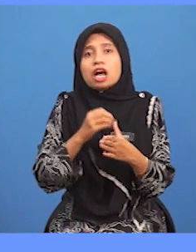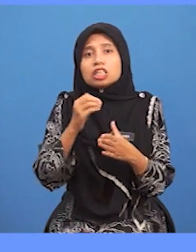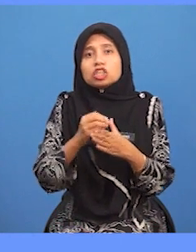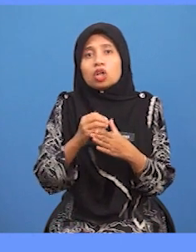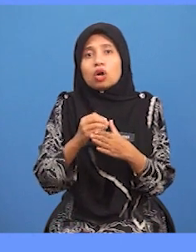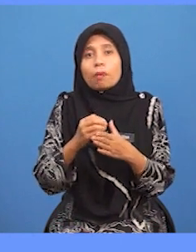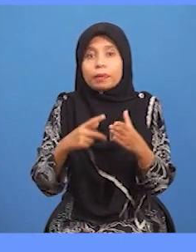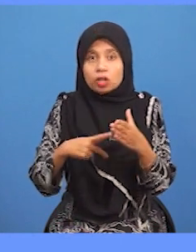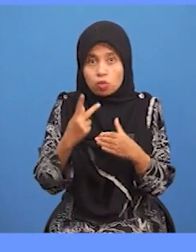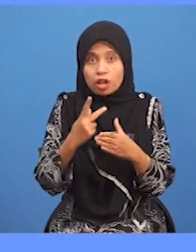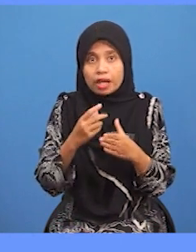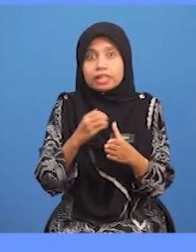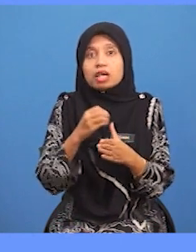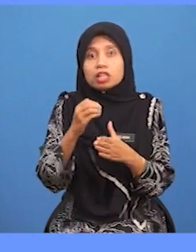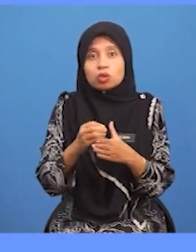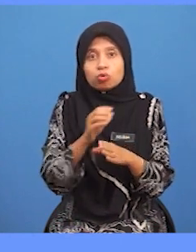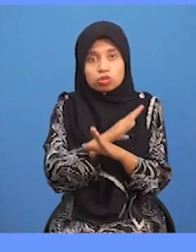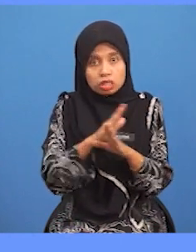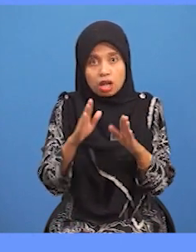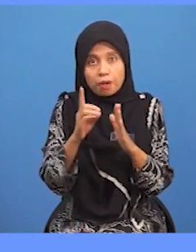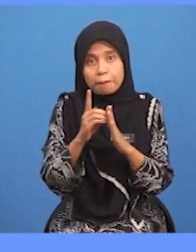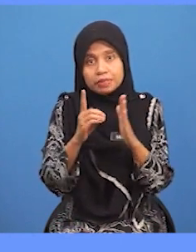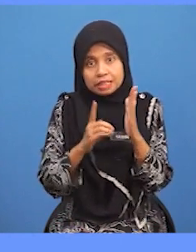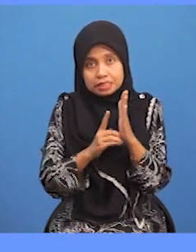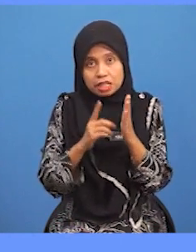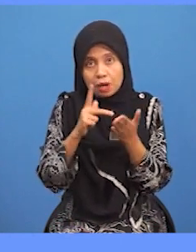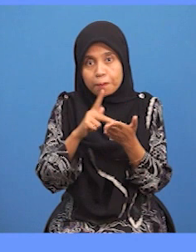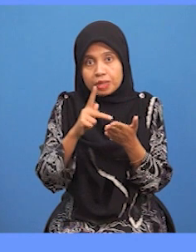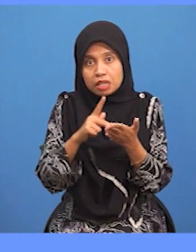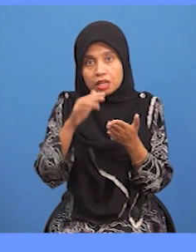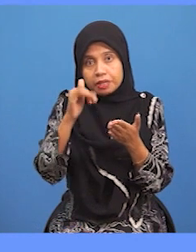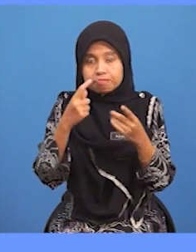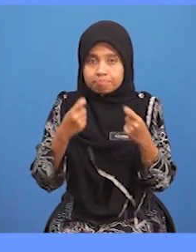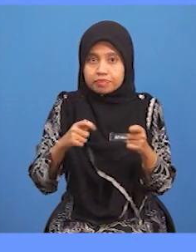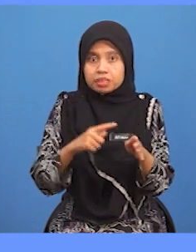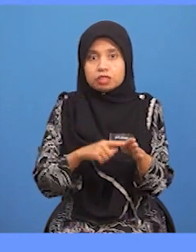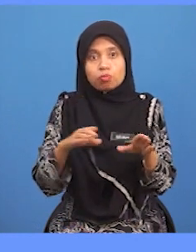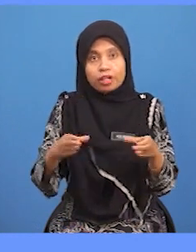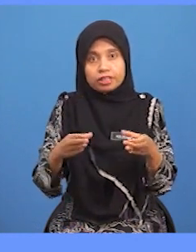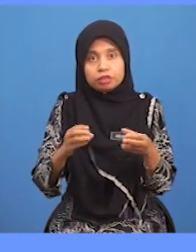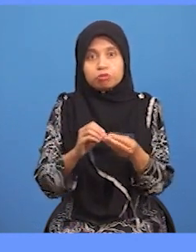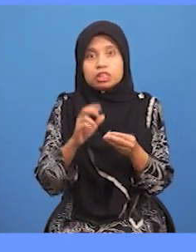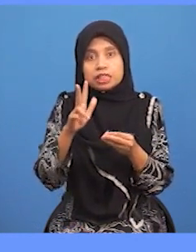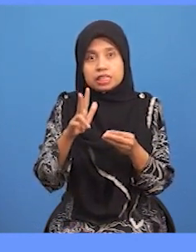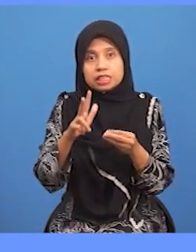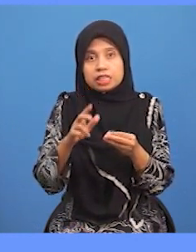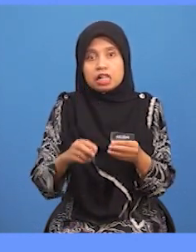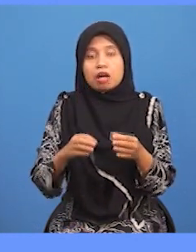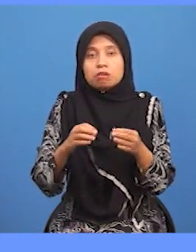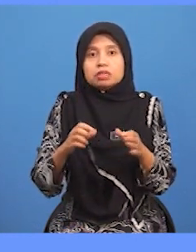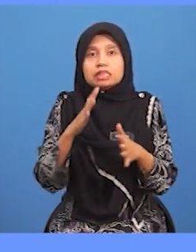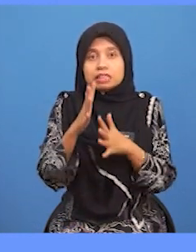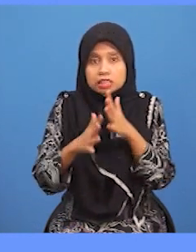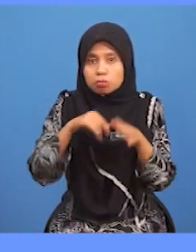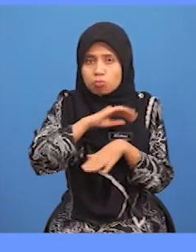atau pengeluaran ataupun tidak berdasarkan pengiraan yang telah dibuat. Ketiga, menterjemah semua